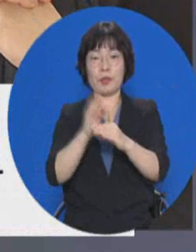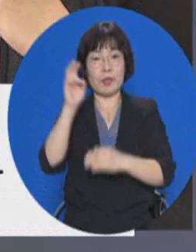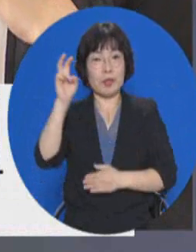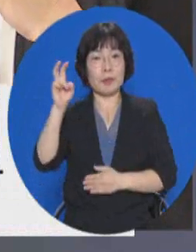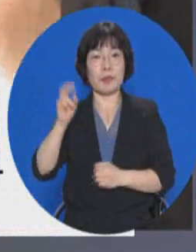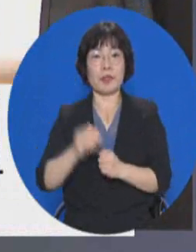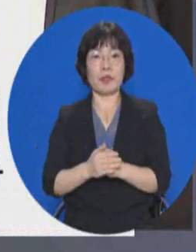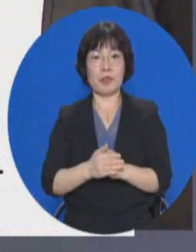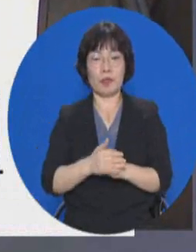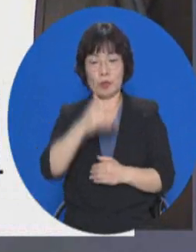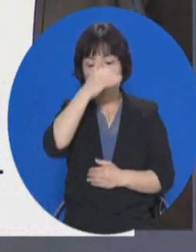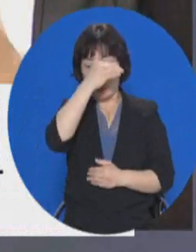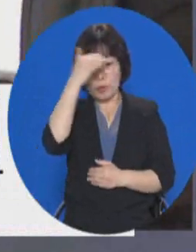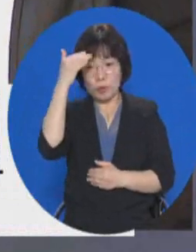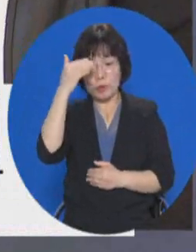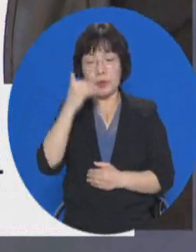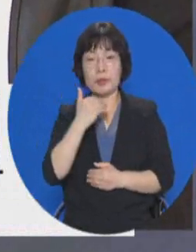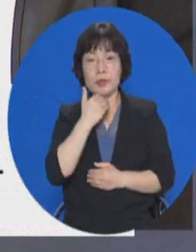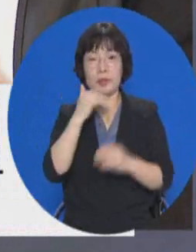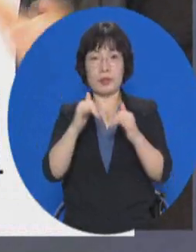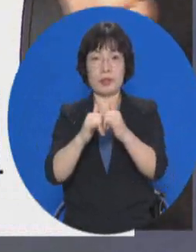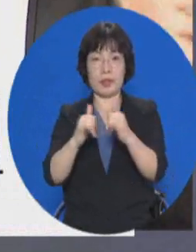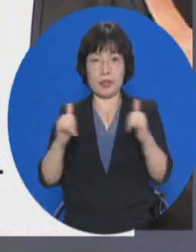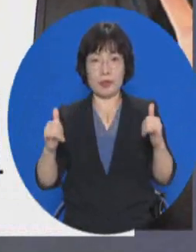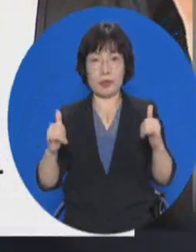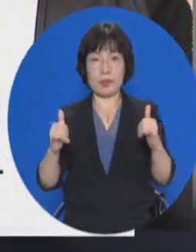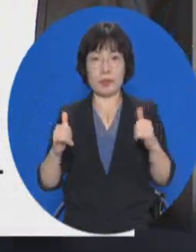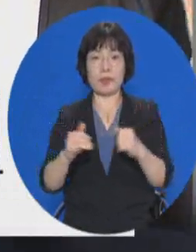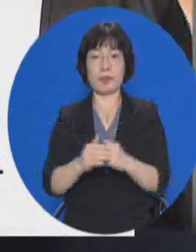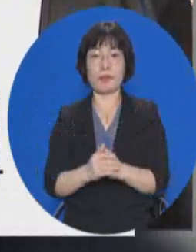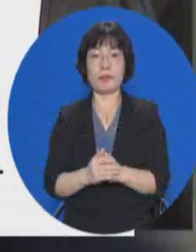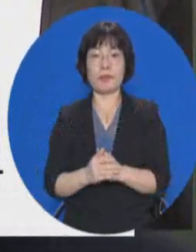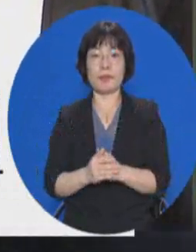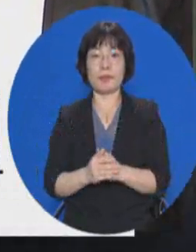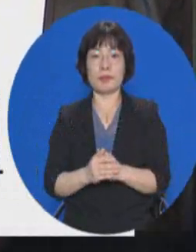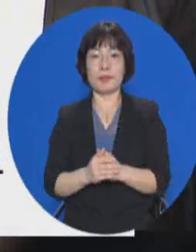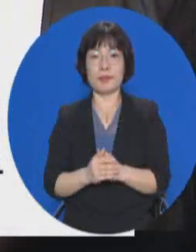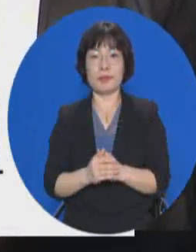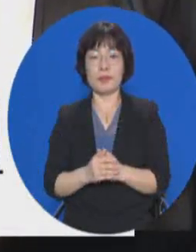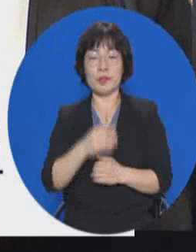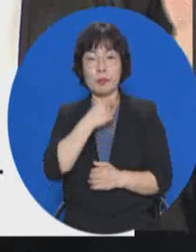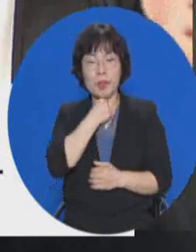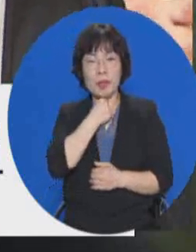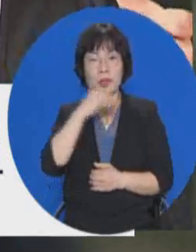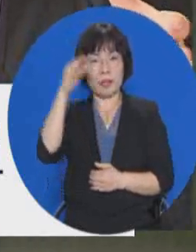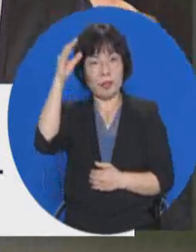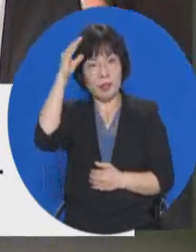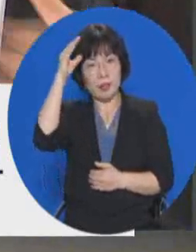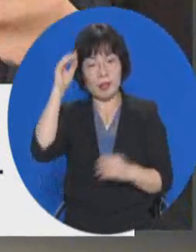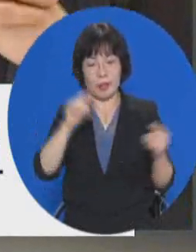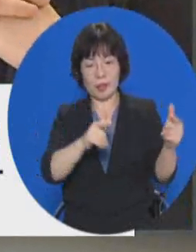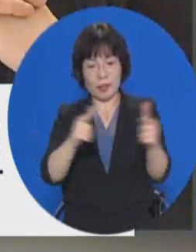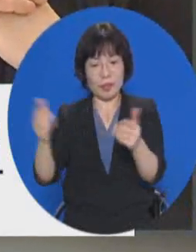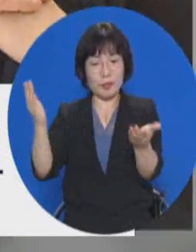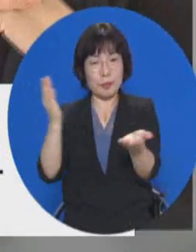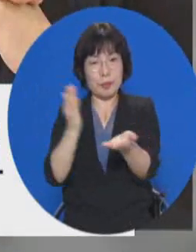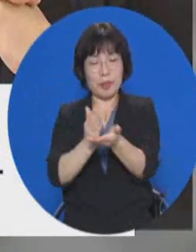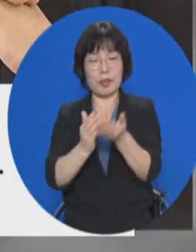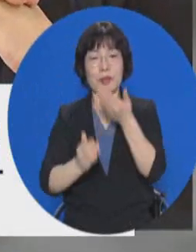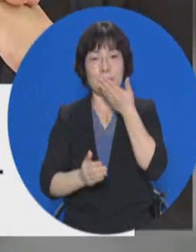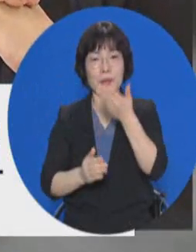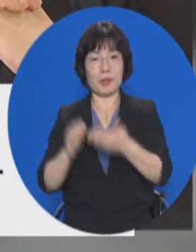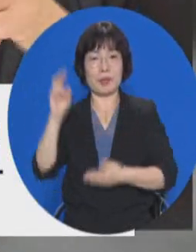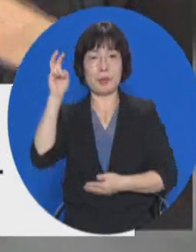아마도 기다리는 분들의 어떤 뭐랄까 그이 욕구, 요구 뭐 이런 거에 부응할 수 있지